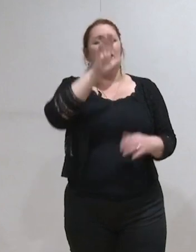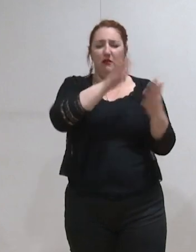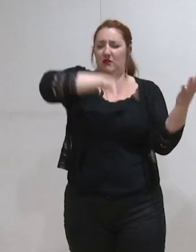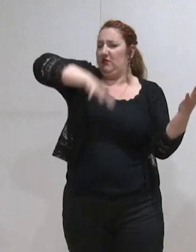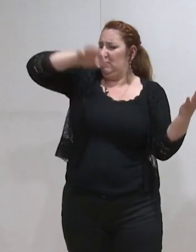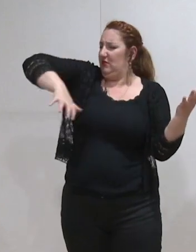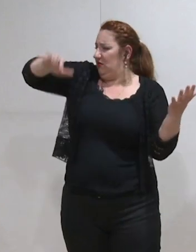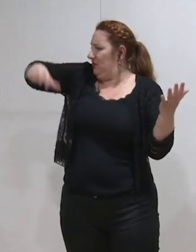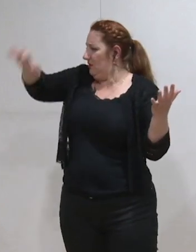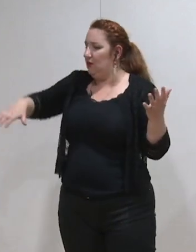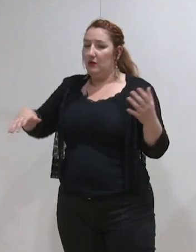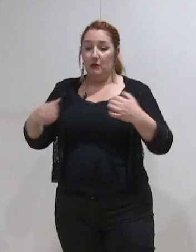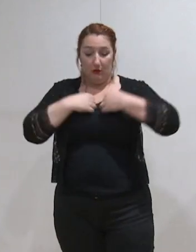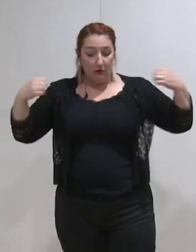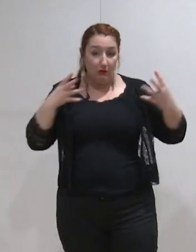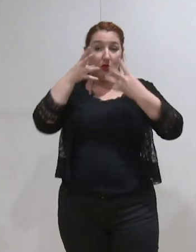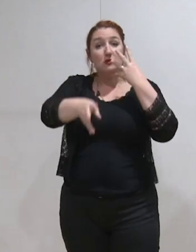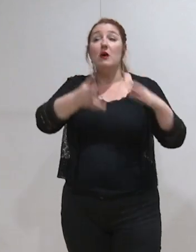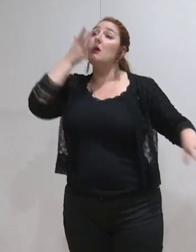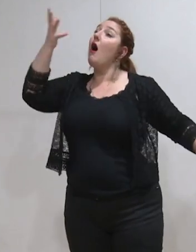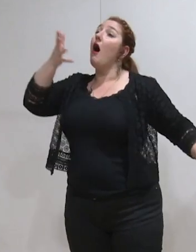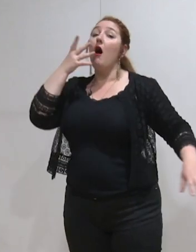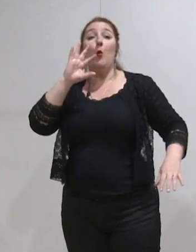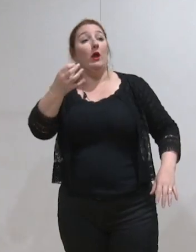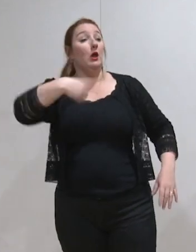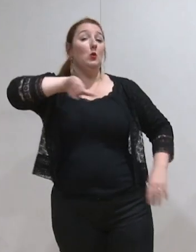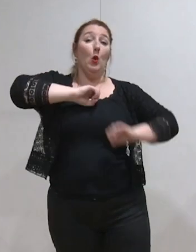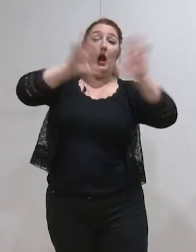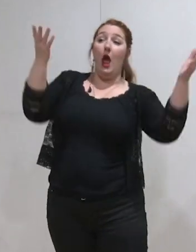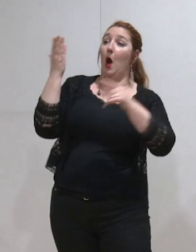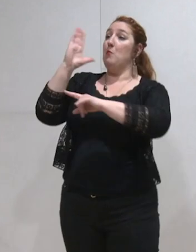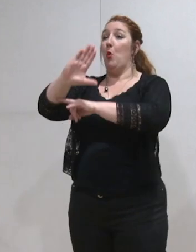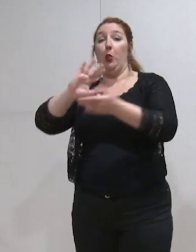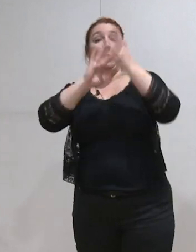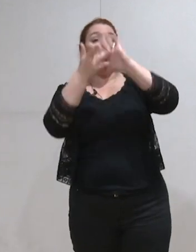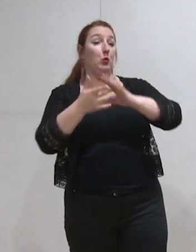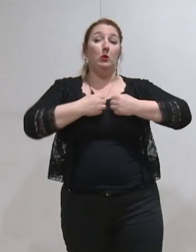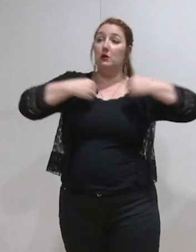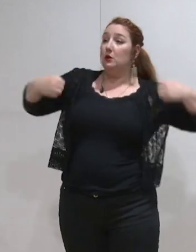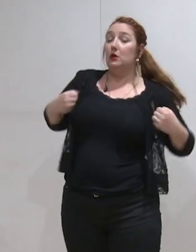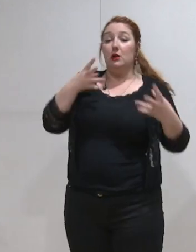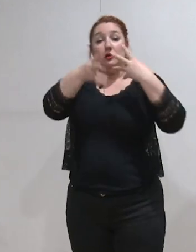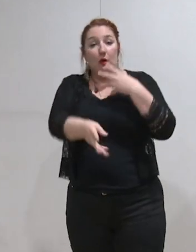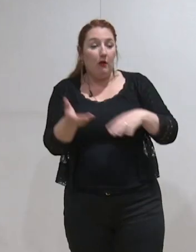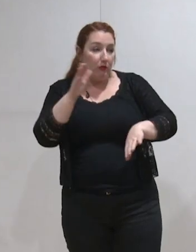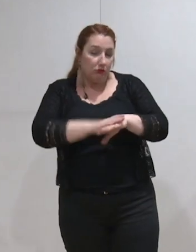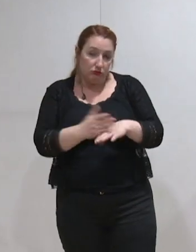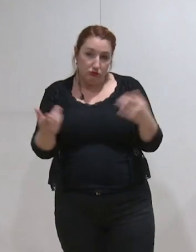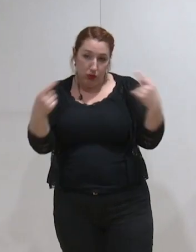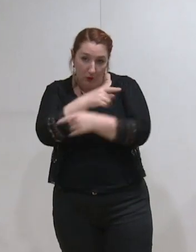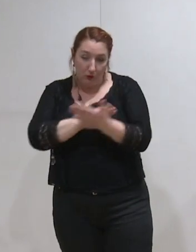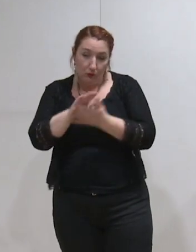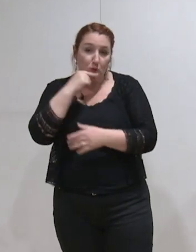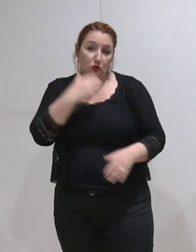mot de transparence plein la bouche je suis désolé monsieur le Maire de vous le dire c'est plutôt l'opacité qui est devenue la règle